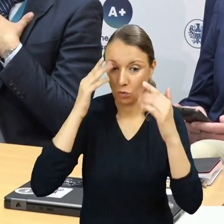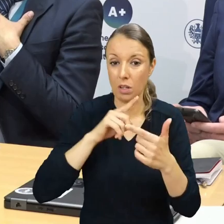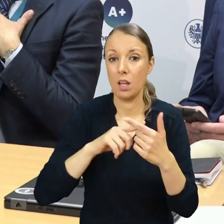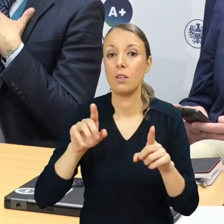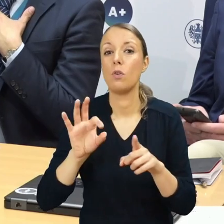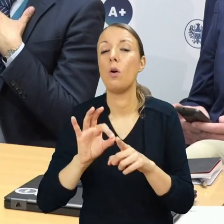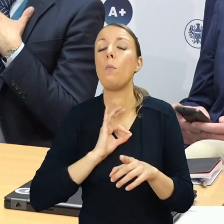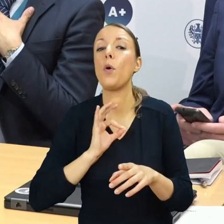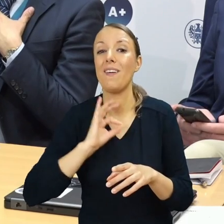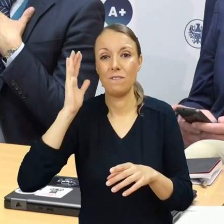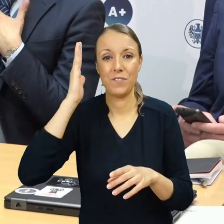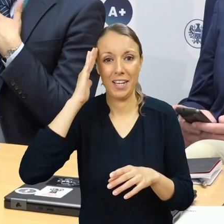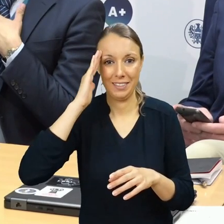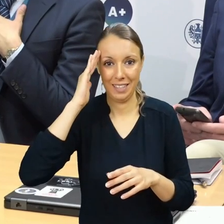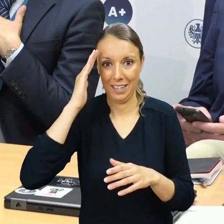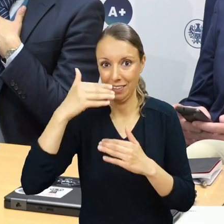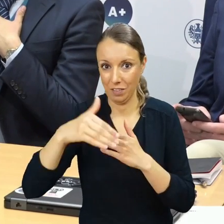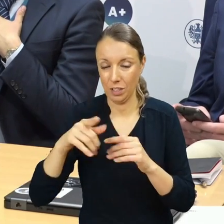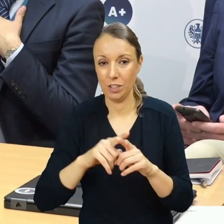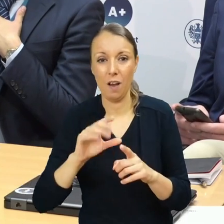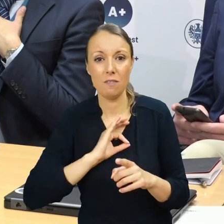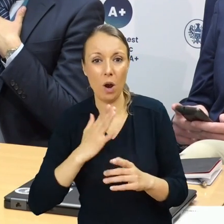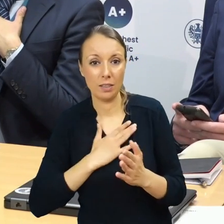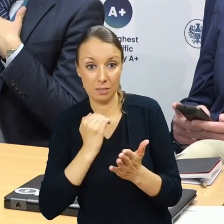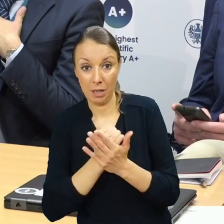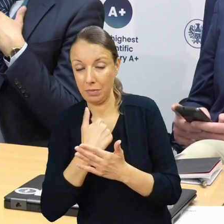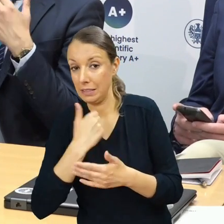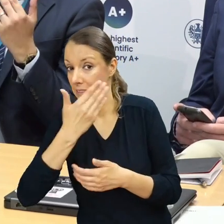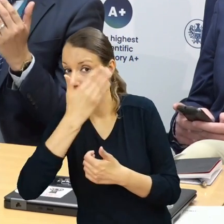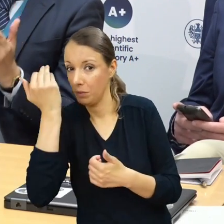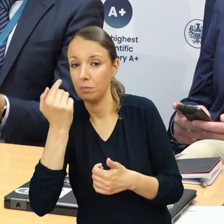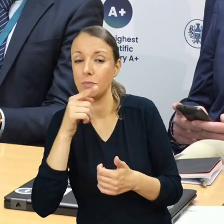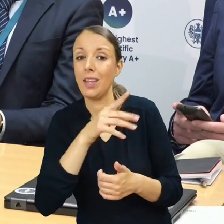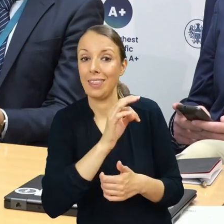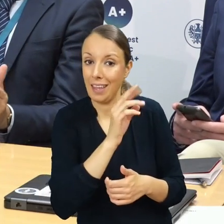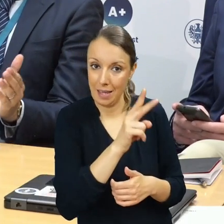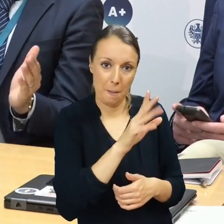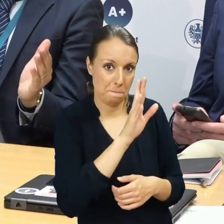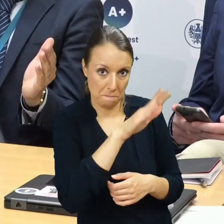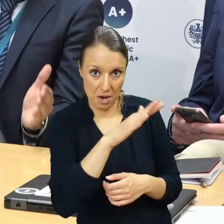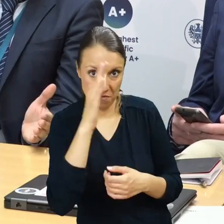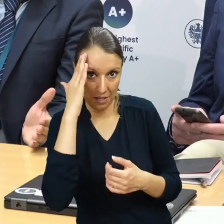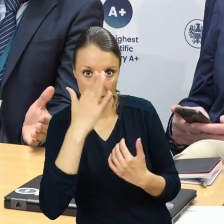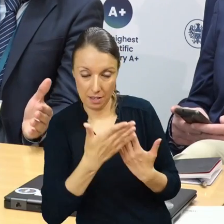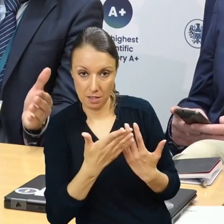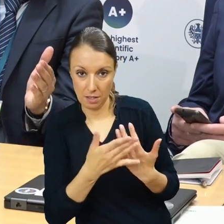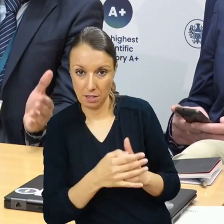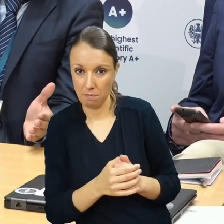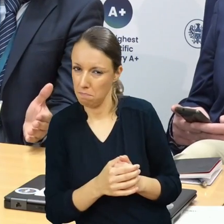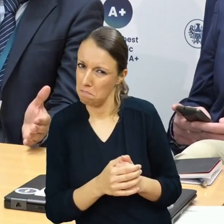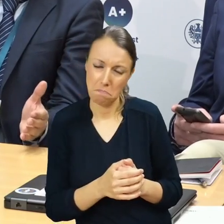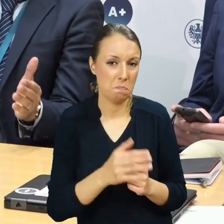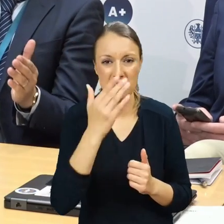sprawy, czy Trybunał posiada tą informację, nie wiem, na monitoringu,